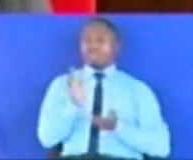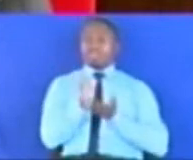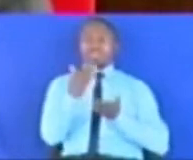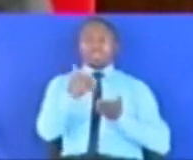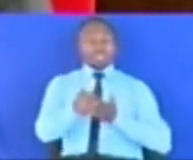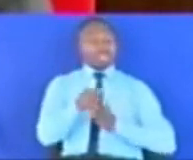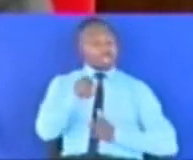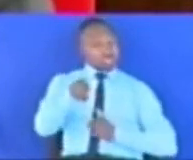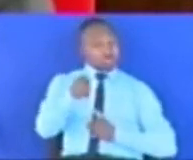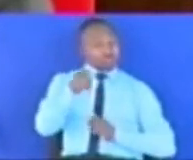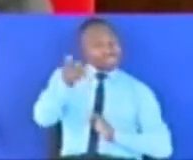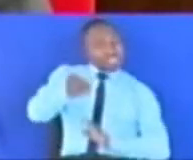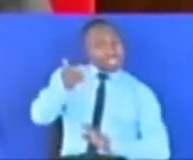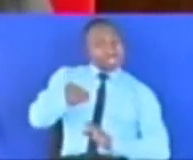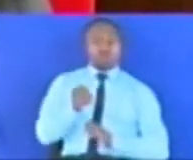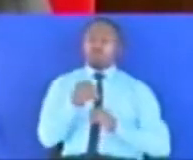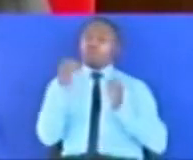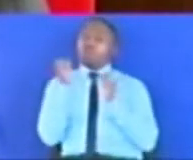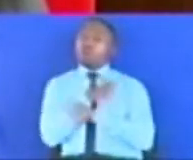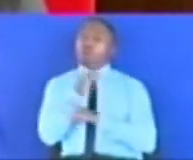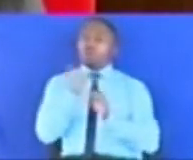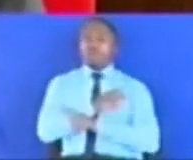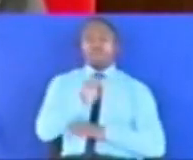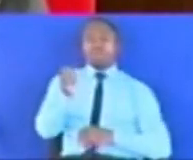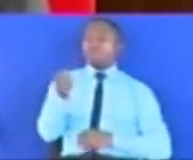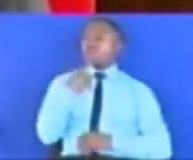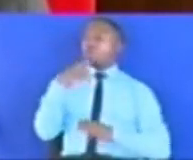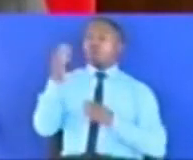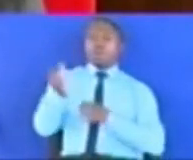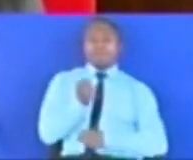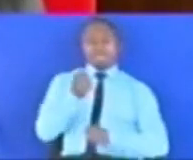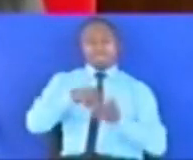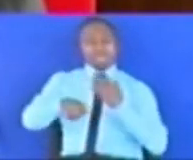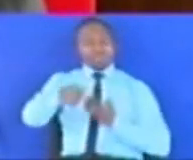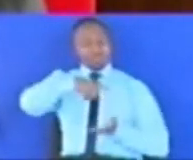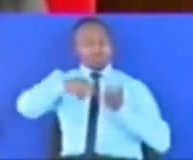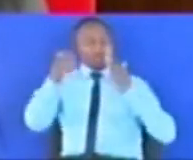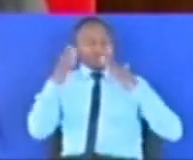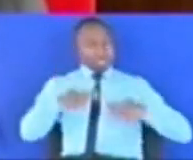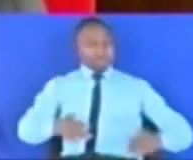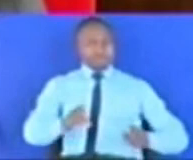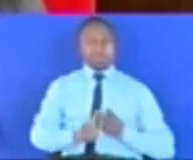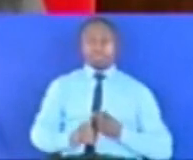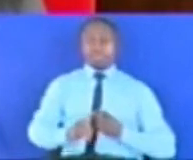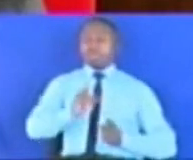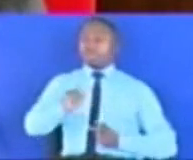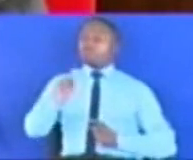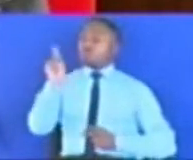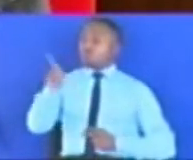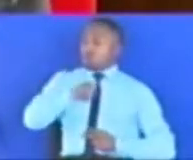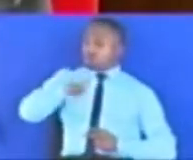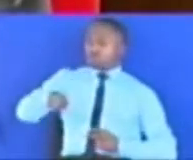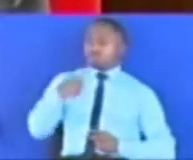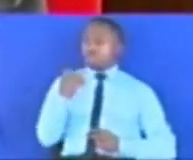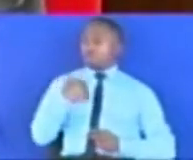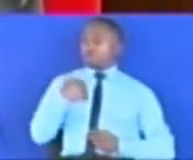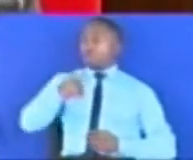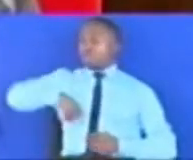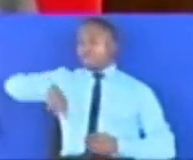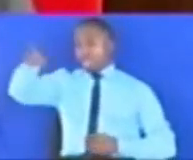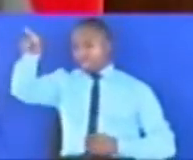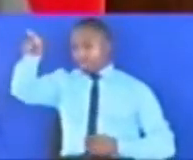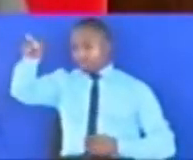hizo vijijini, wanalalamika kukosa dawa katika zahanati. Na ukikosa unaambiwa uende